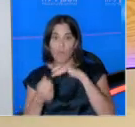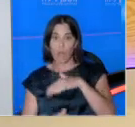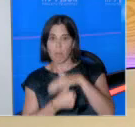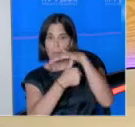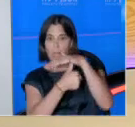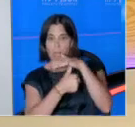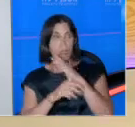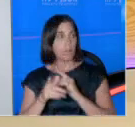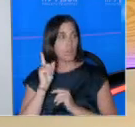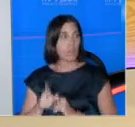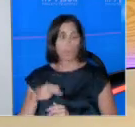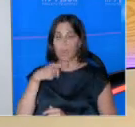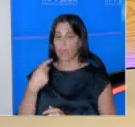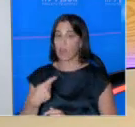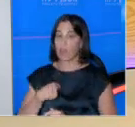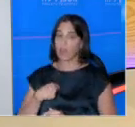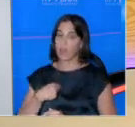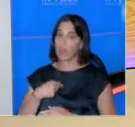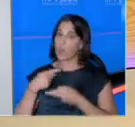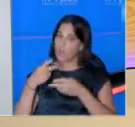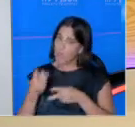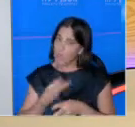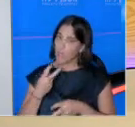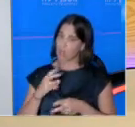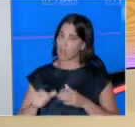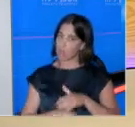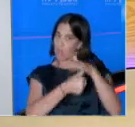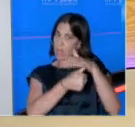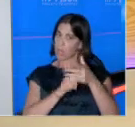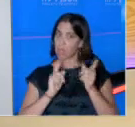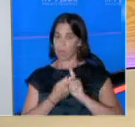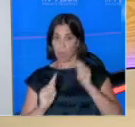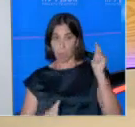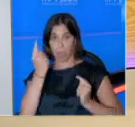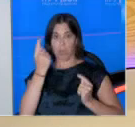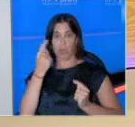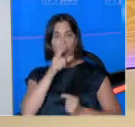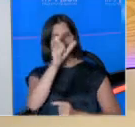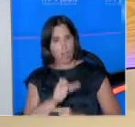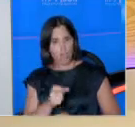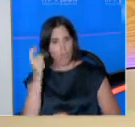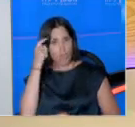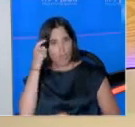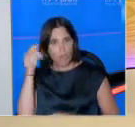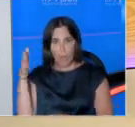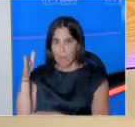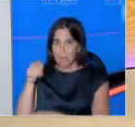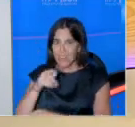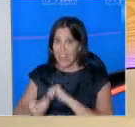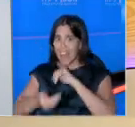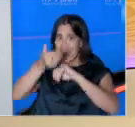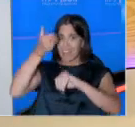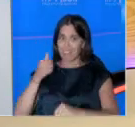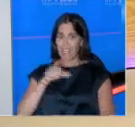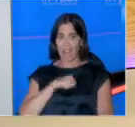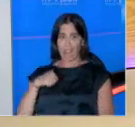מה שאמור להיות הסטנדרט של מנהיגים הפך אצלנו ליוצא דופן. איש שחושב על המדינה לפני שהוא